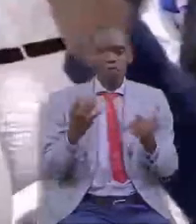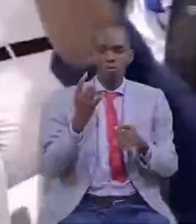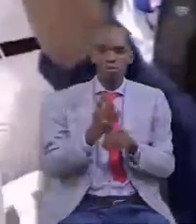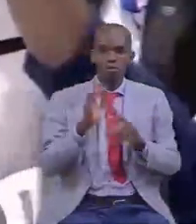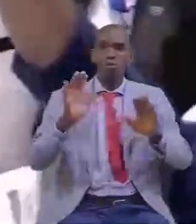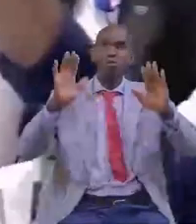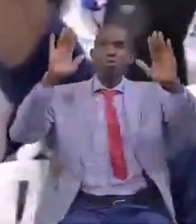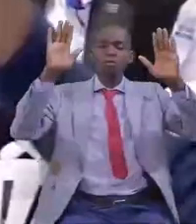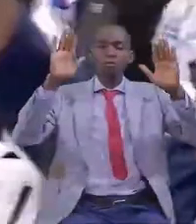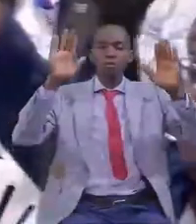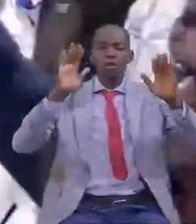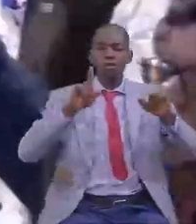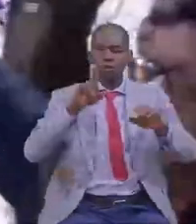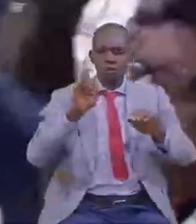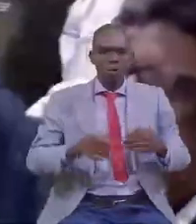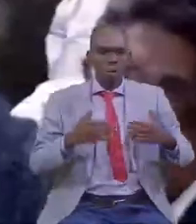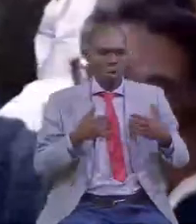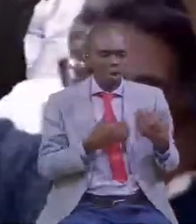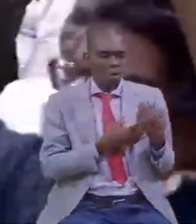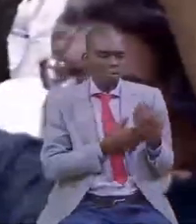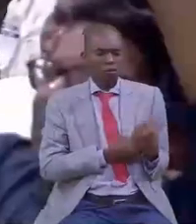Tu as l'assurance et la confiance.